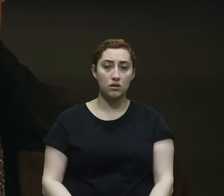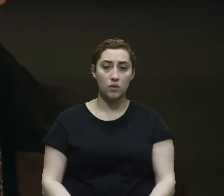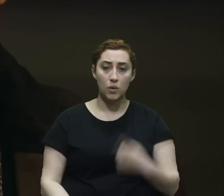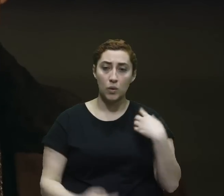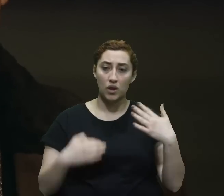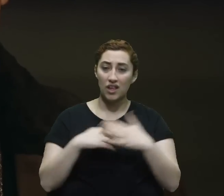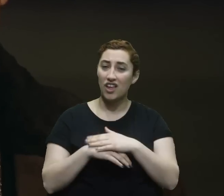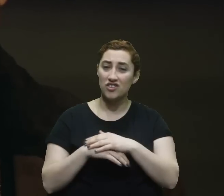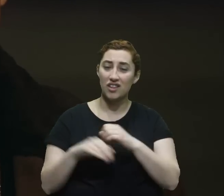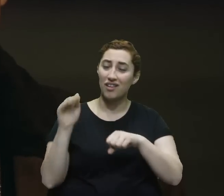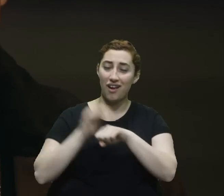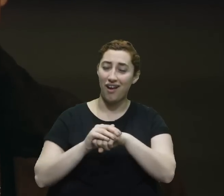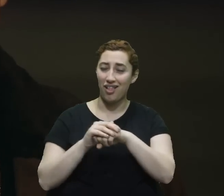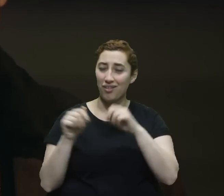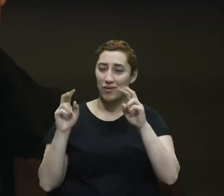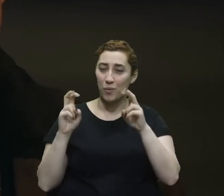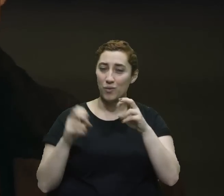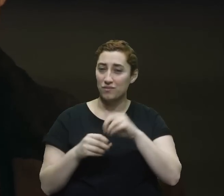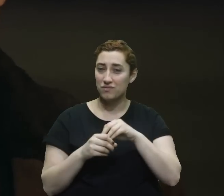Dün geceki baskın.